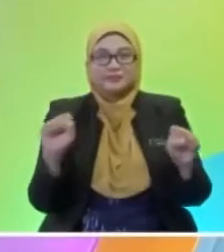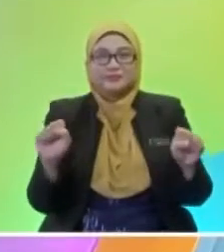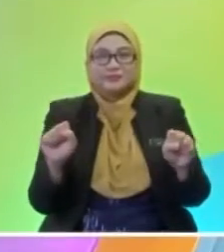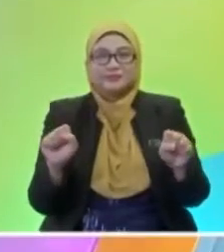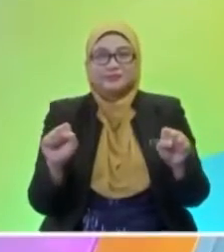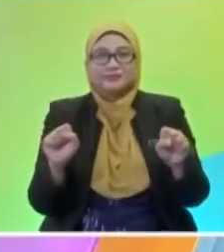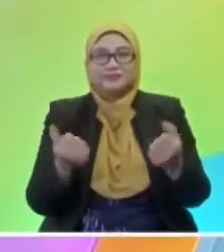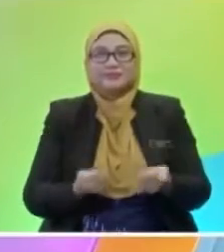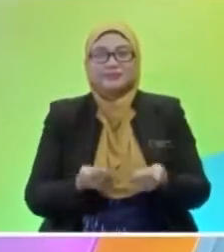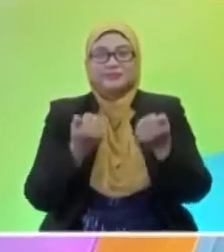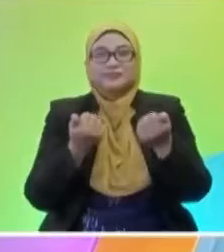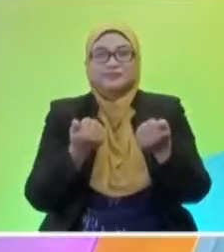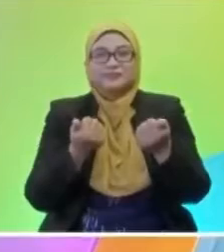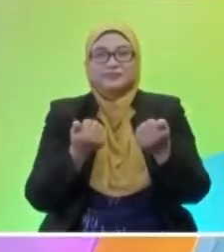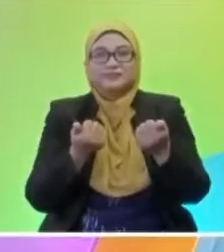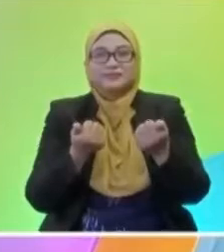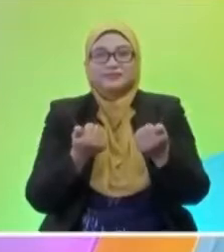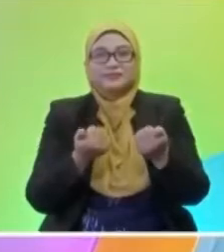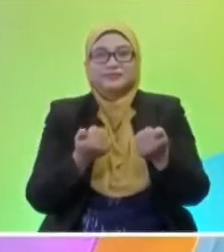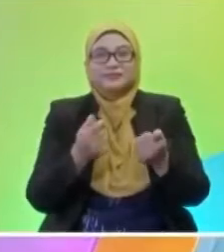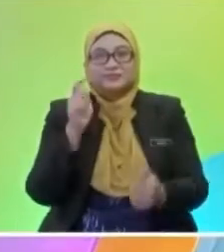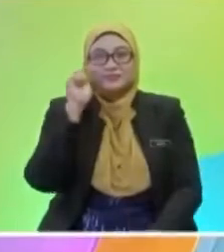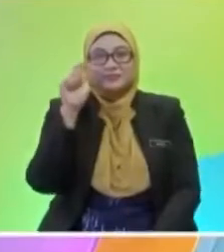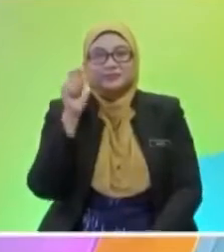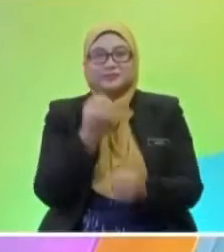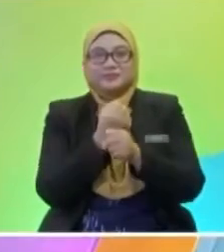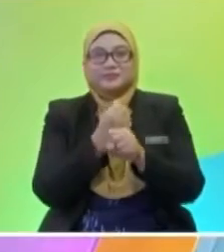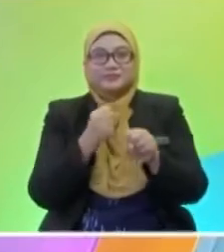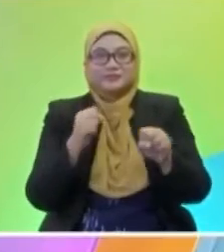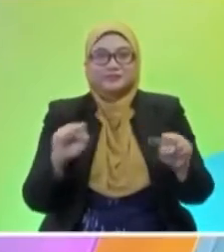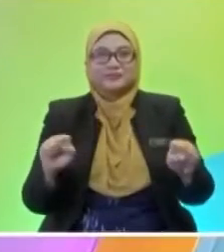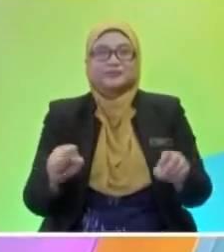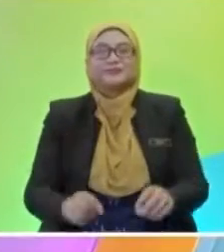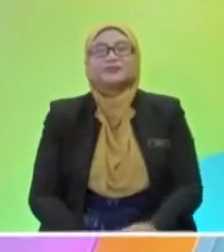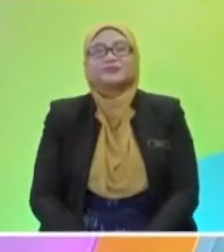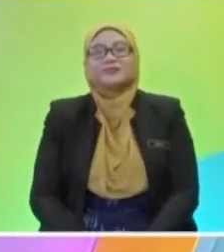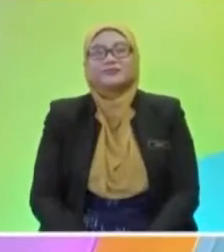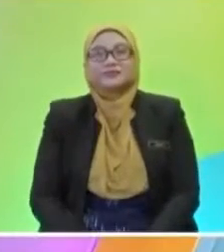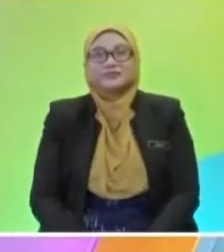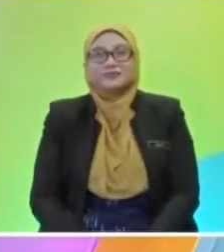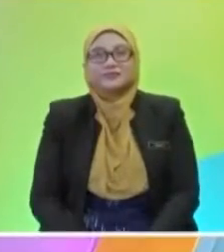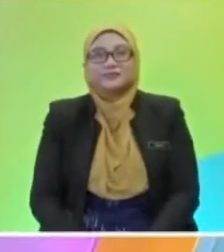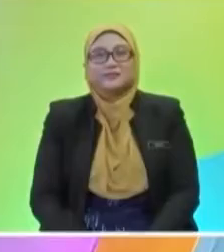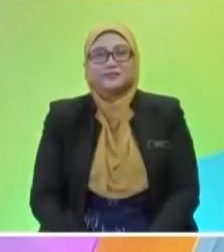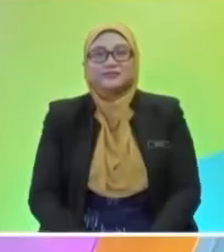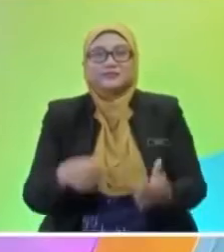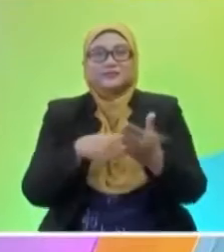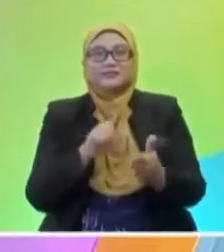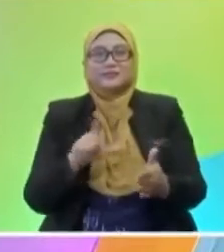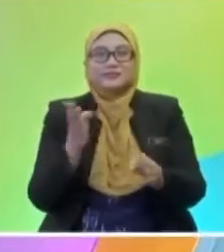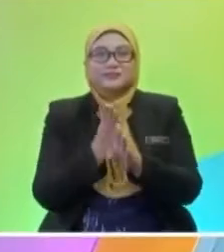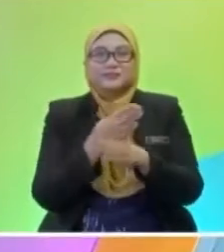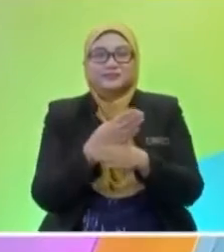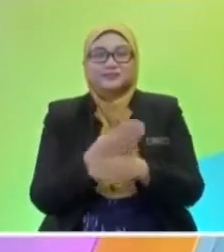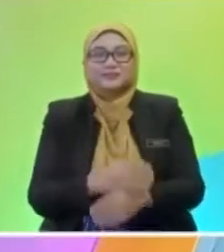angkat. Okey. Alright. Selesai cikgu punya. Saya pun dah siap. Okey, dah. Inilah bentuknya. Okey, nampak? Alright.